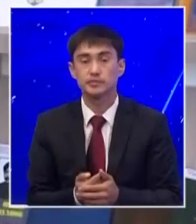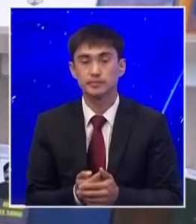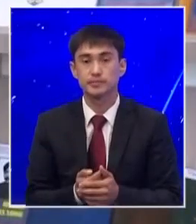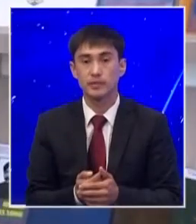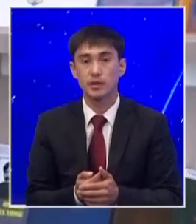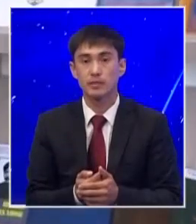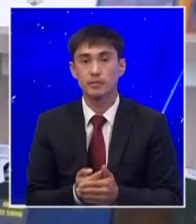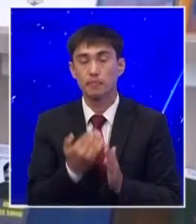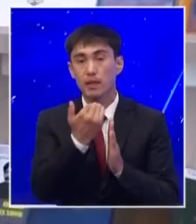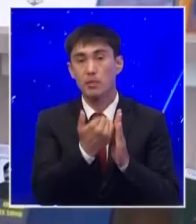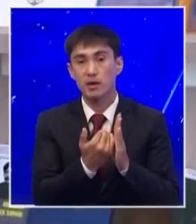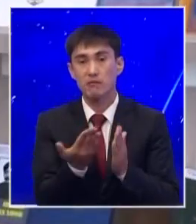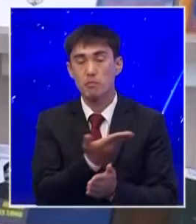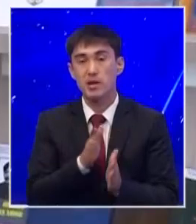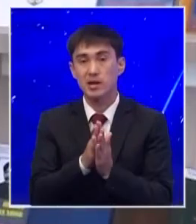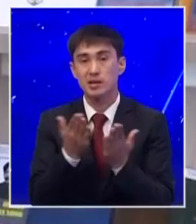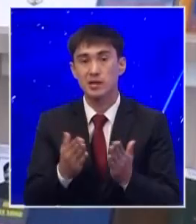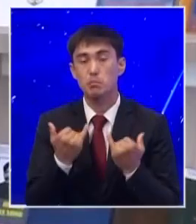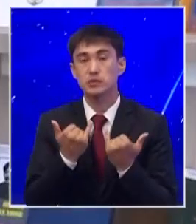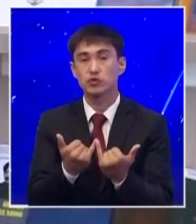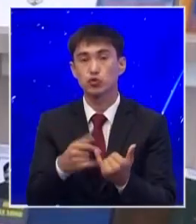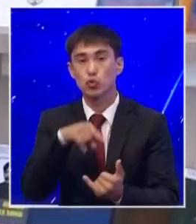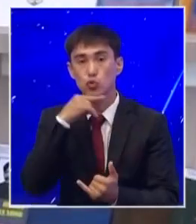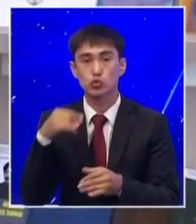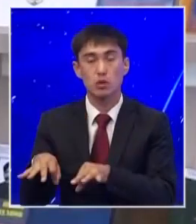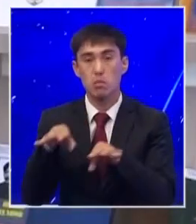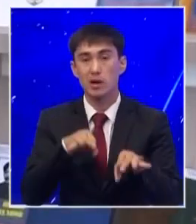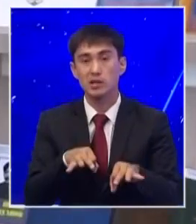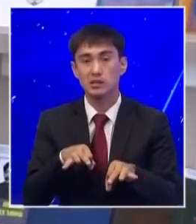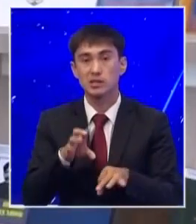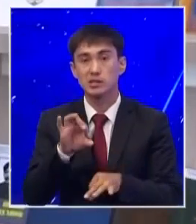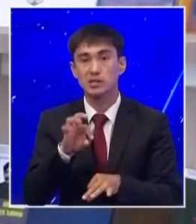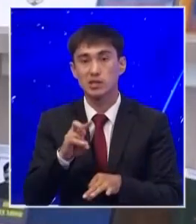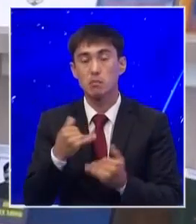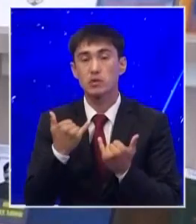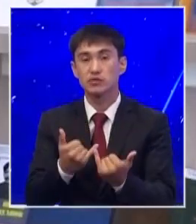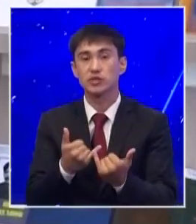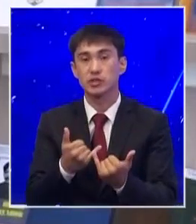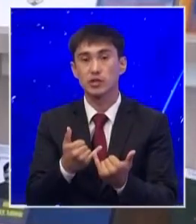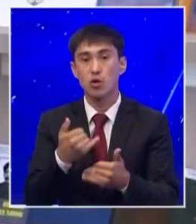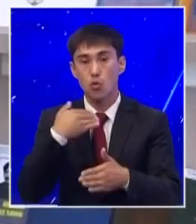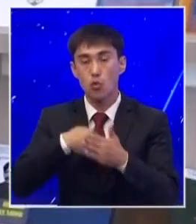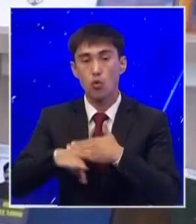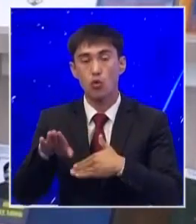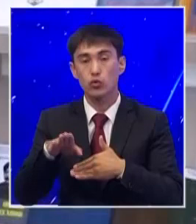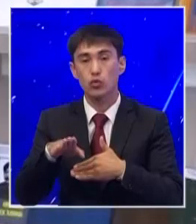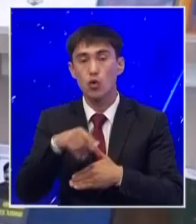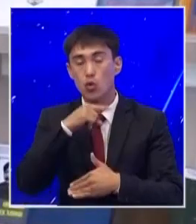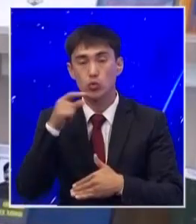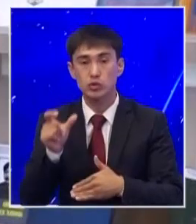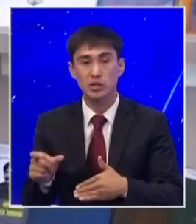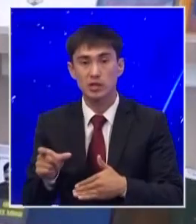часть параграфа в одной из моих книг, посвященных русской эмиграции в Синьцзяне, как раз посвящена уходу